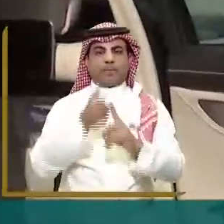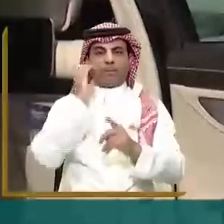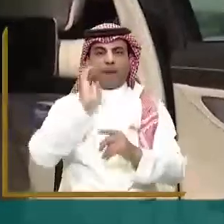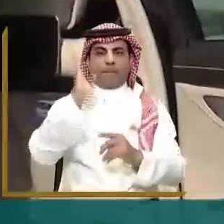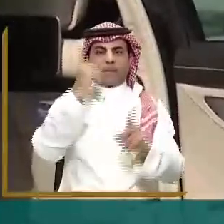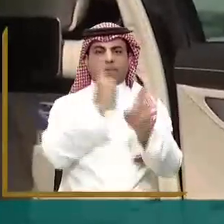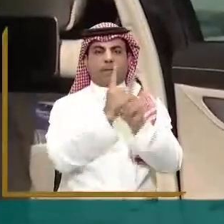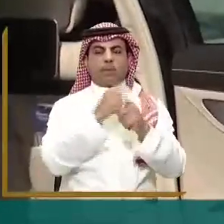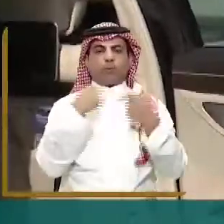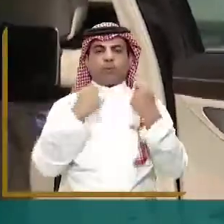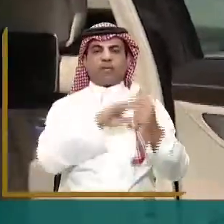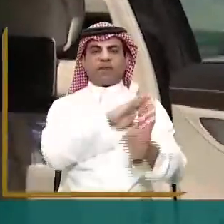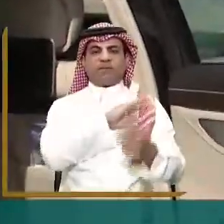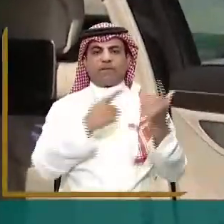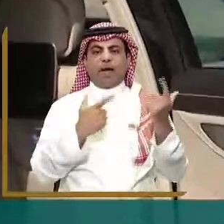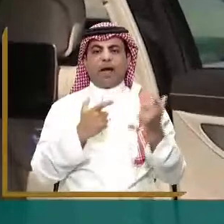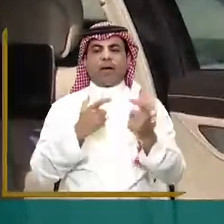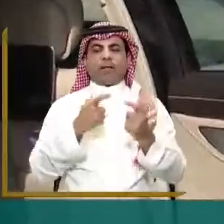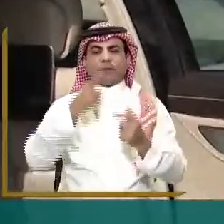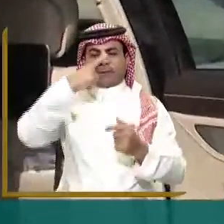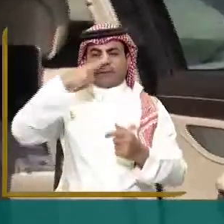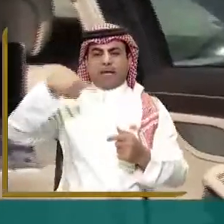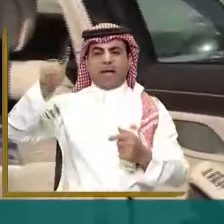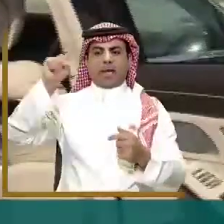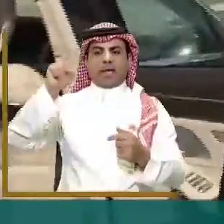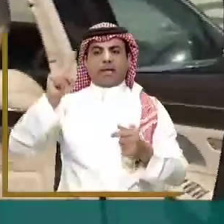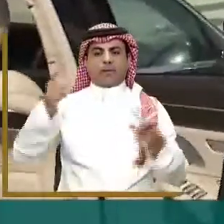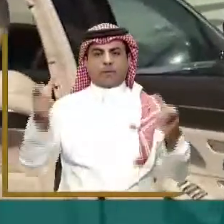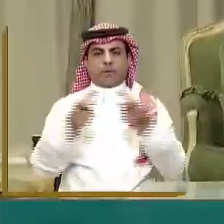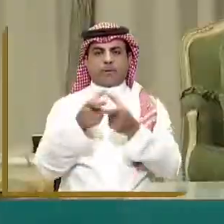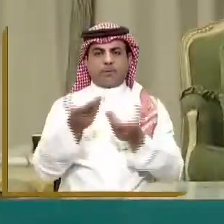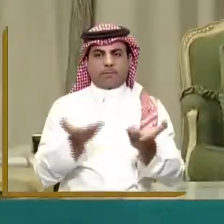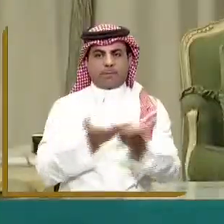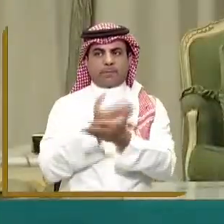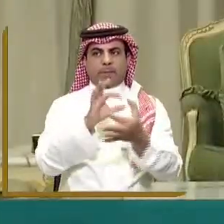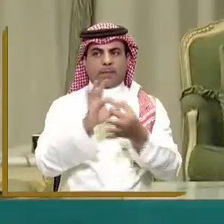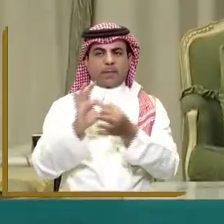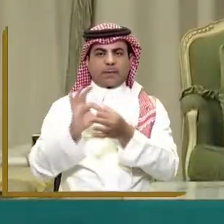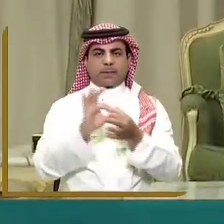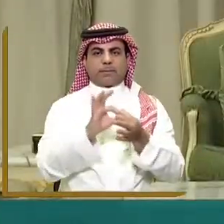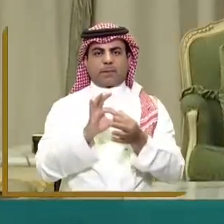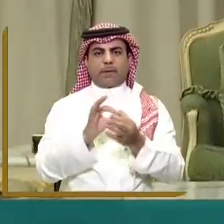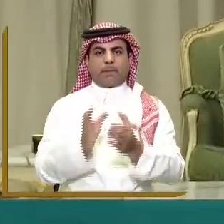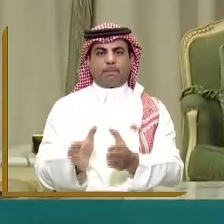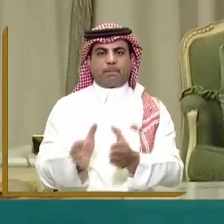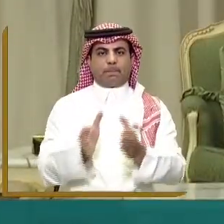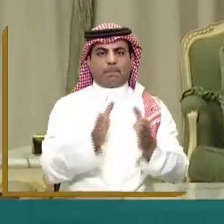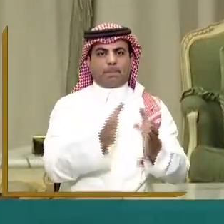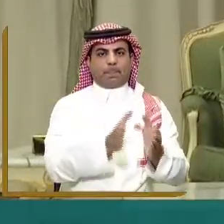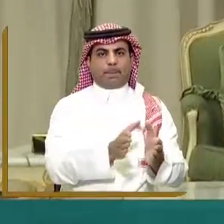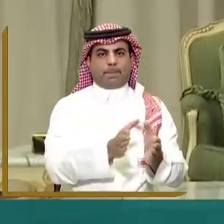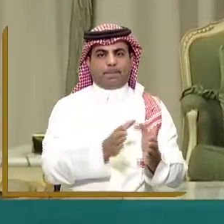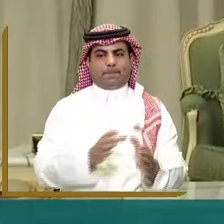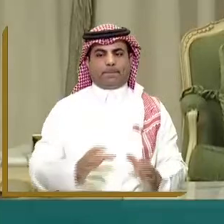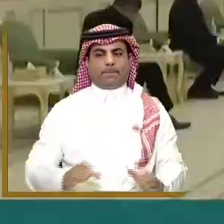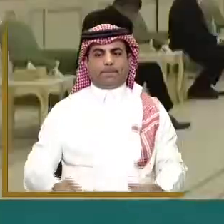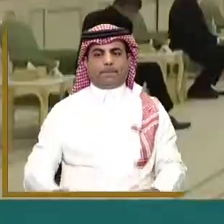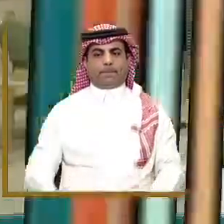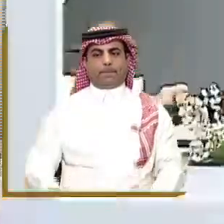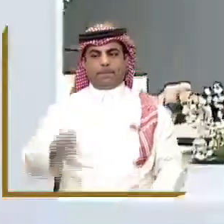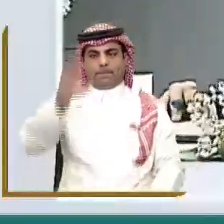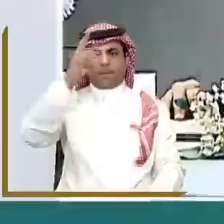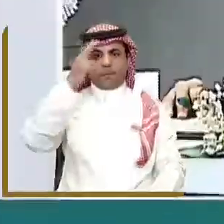ولي العهد يستقبل رئيس الوزراء وزير الدفاع في مملكة تايلاند ويعقدان جلسة مباحثة رسمية.